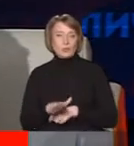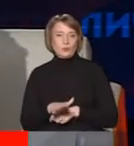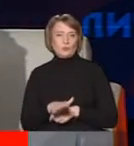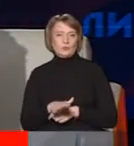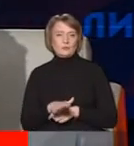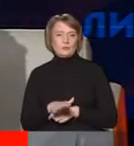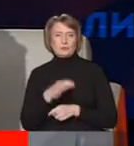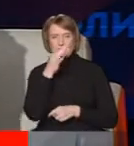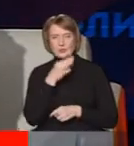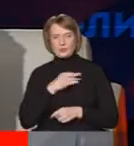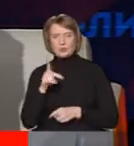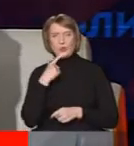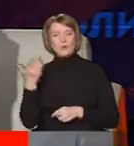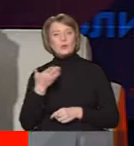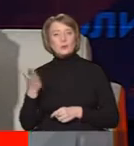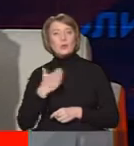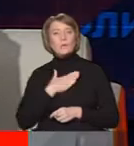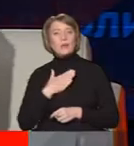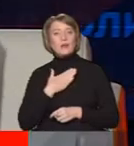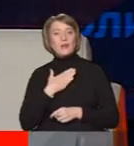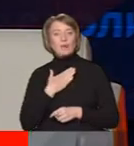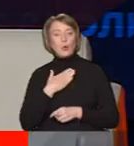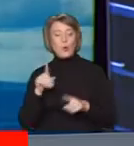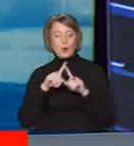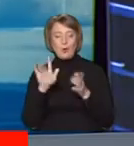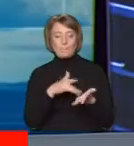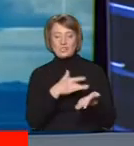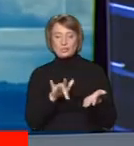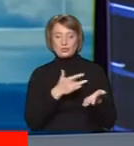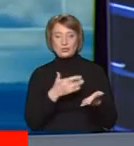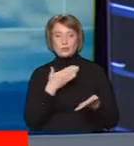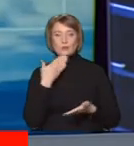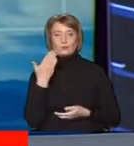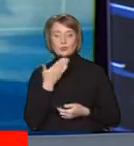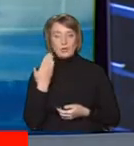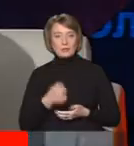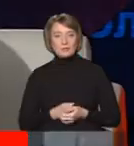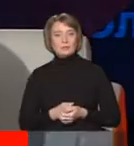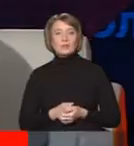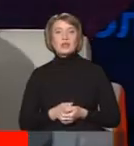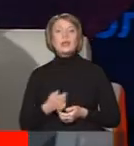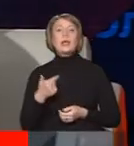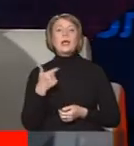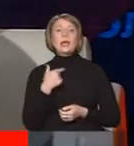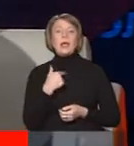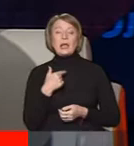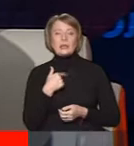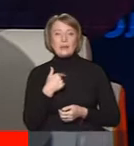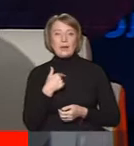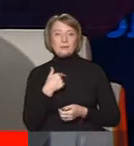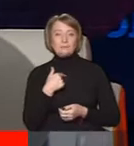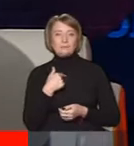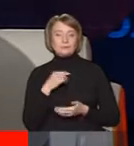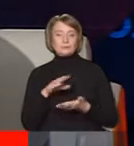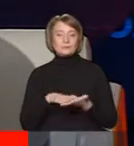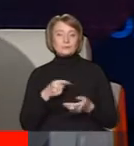Князевич, Княжицький, коли доповідав всього, він з мого планшету читав, тому що я йому вдав це, і він був змушений це, власне, читати. Я проштовхнув постанову